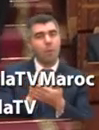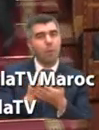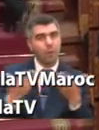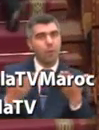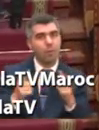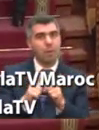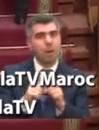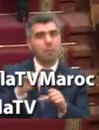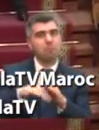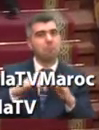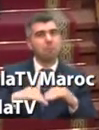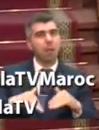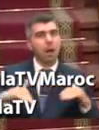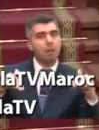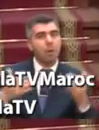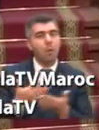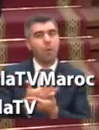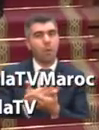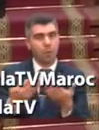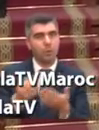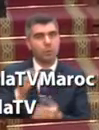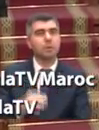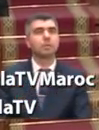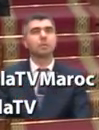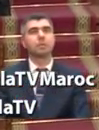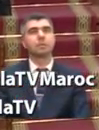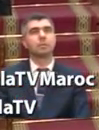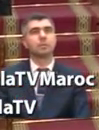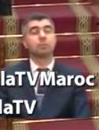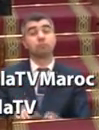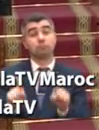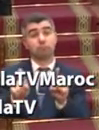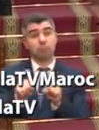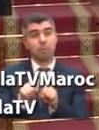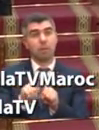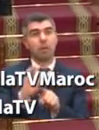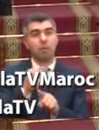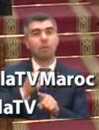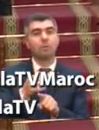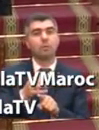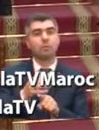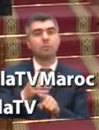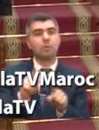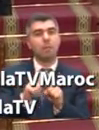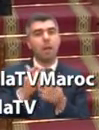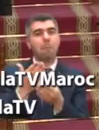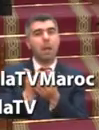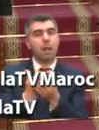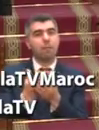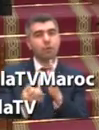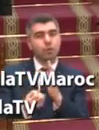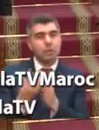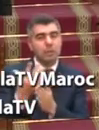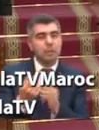الفرق البرلمانية من أجل الوسطة لحل هذا الإشكال. وصراحة هذا الملف دخل لمرحلة جديدة، لا بالتعديل ديال